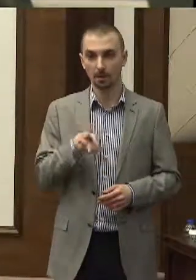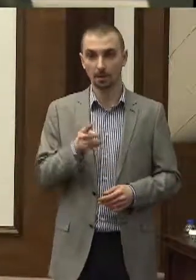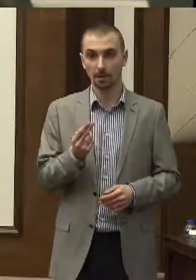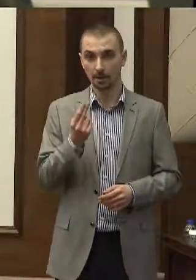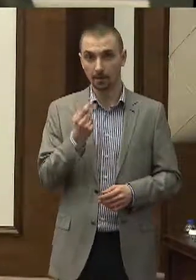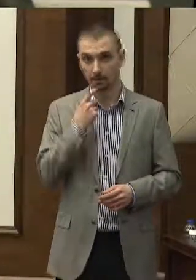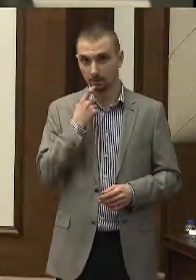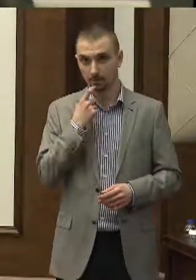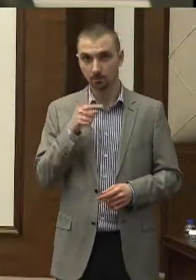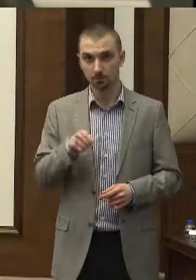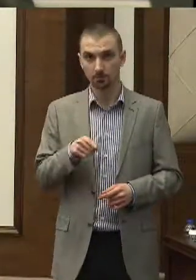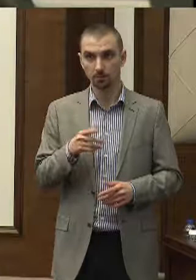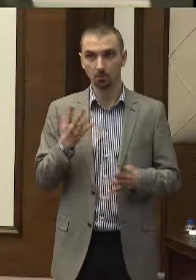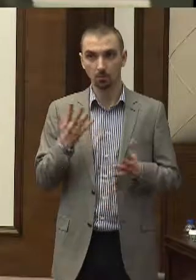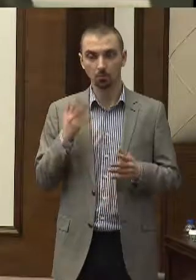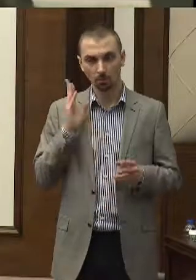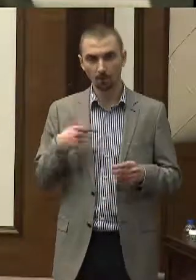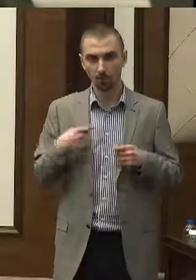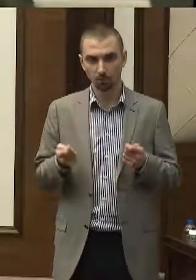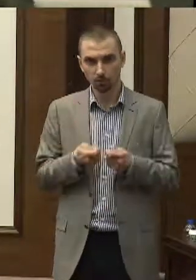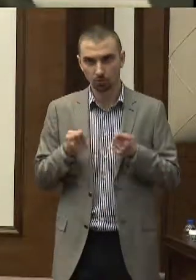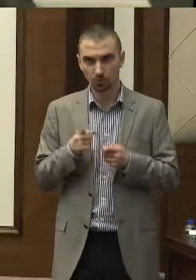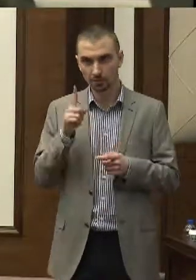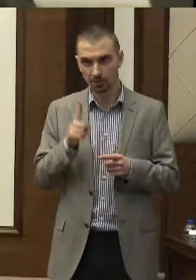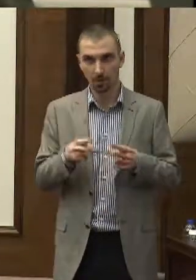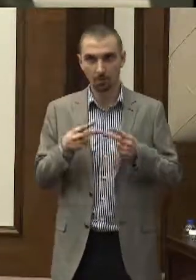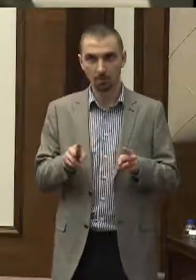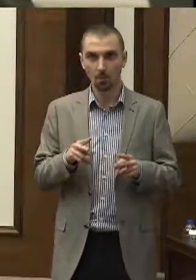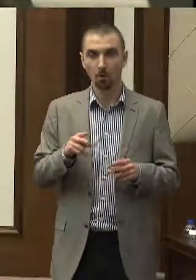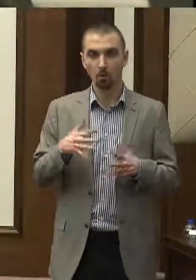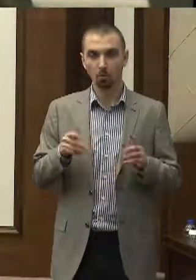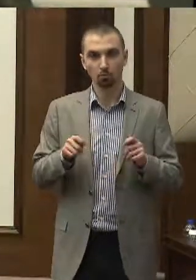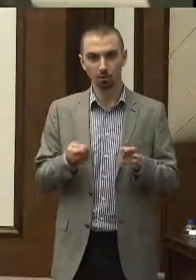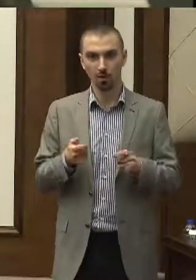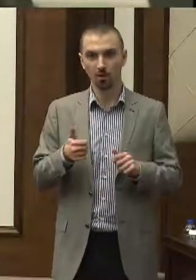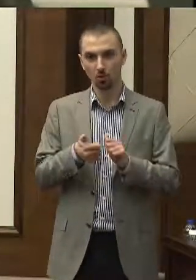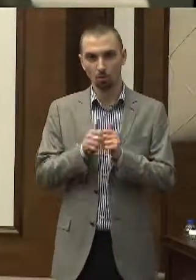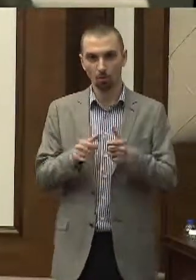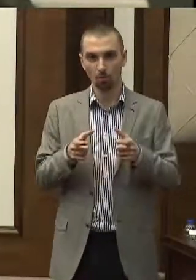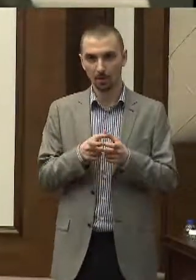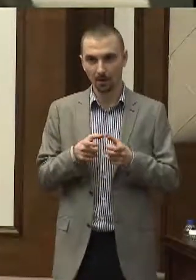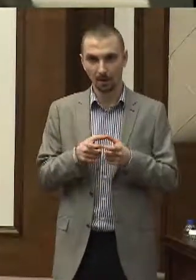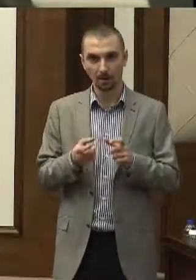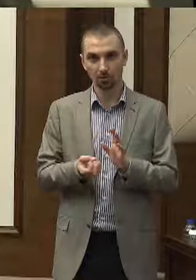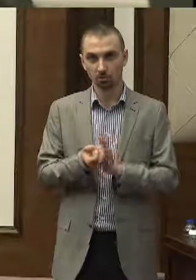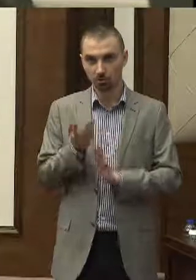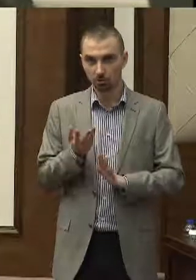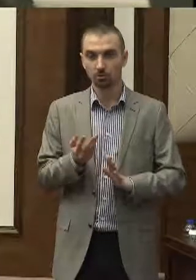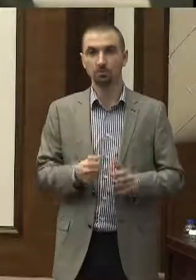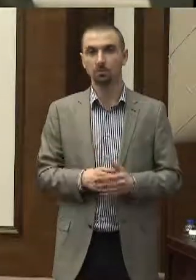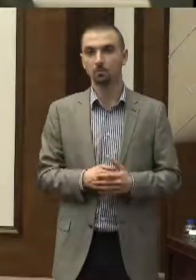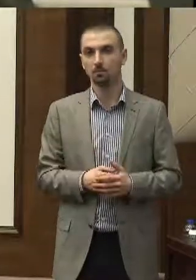2007 yılında büyük bir emek ve heyecanla kurduğumuz Büyükçekmece Amatör Spor Kulüpleri Destekleme Derneği